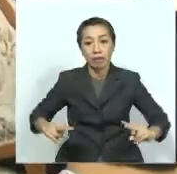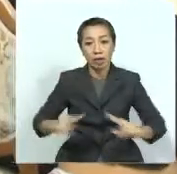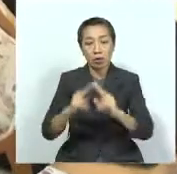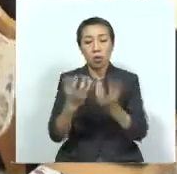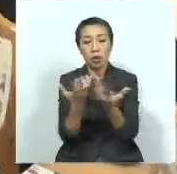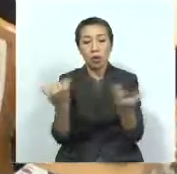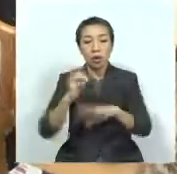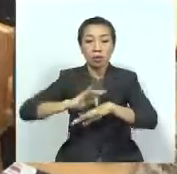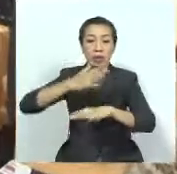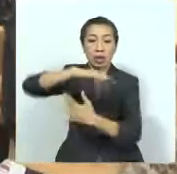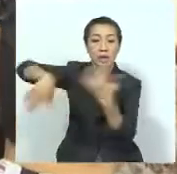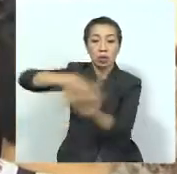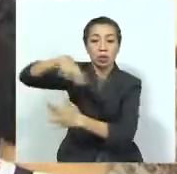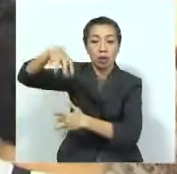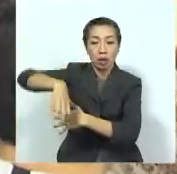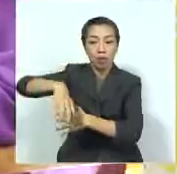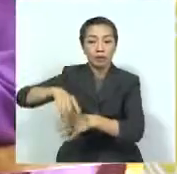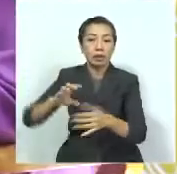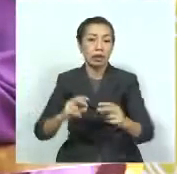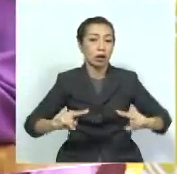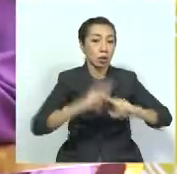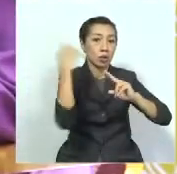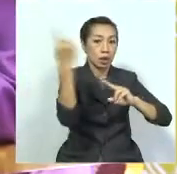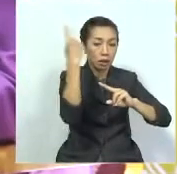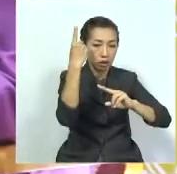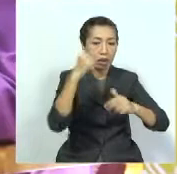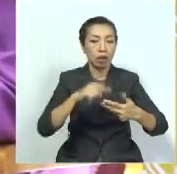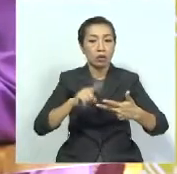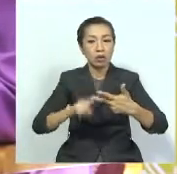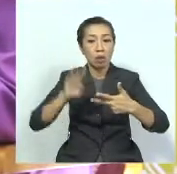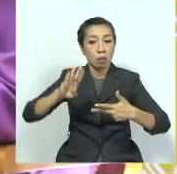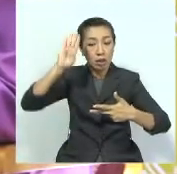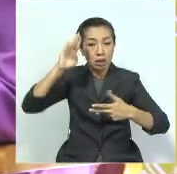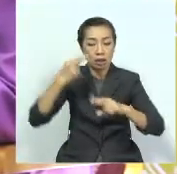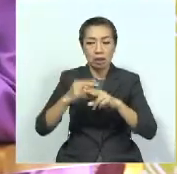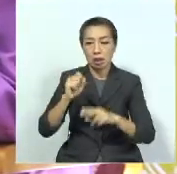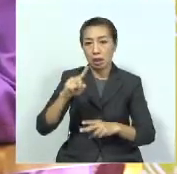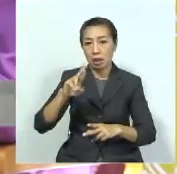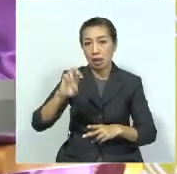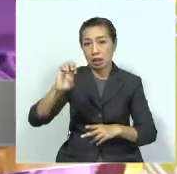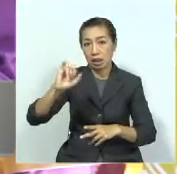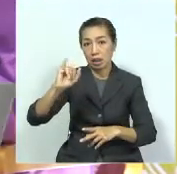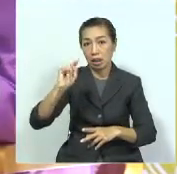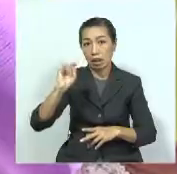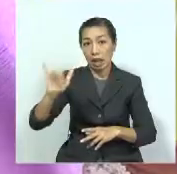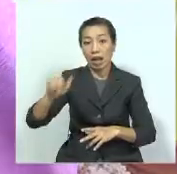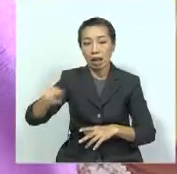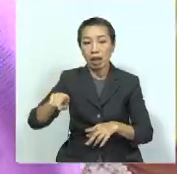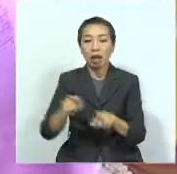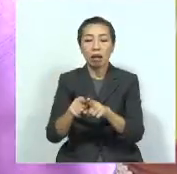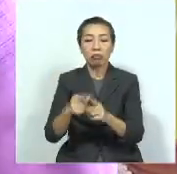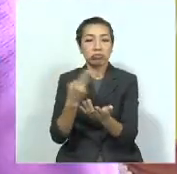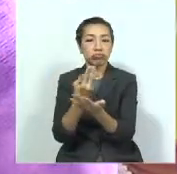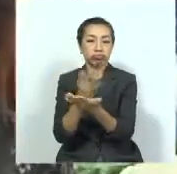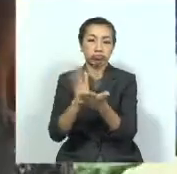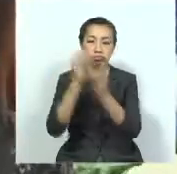ทรัพยากรธรรมชาติและสิ่งแวดล้อมกระทรวงการท่องเที่ยวและกีฬาและบริษัทสีไทยซูเปอร์แวร์จำกัดแถลงความร่วมมือในโครงการ